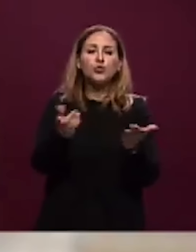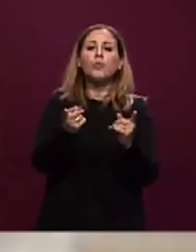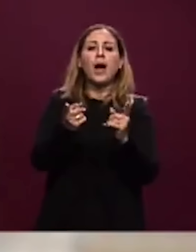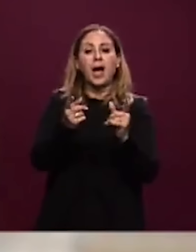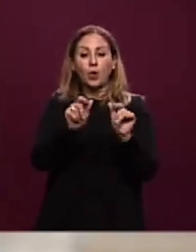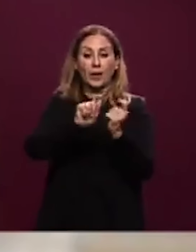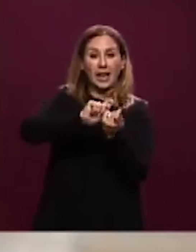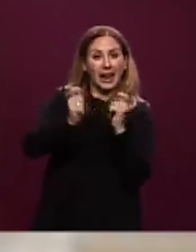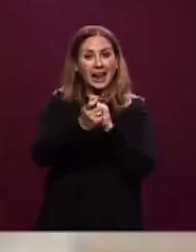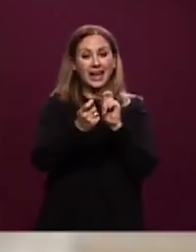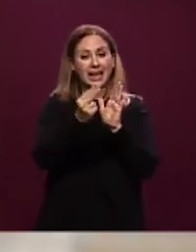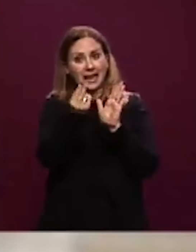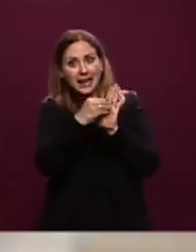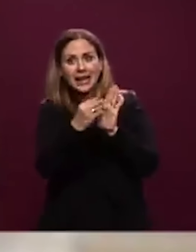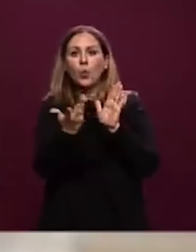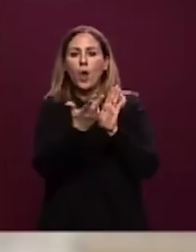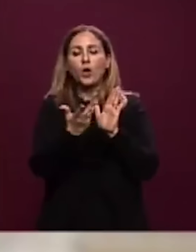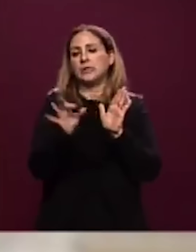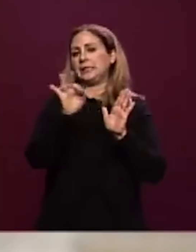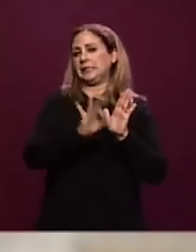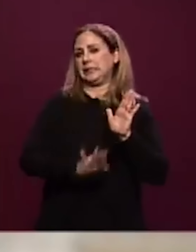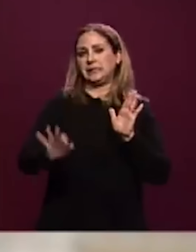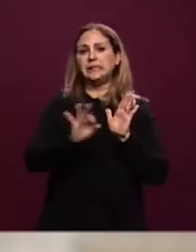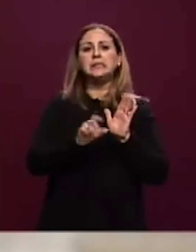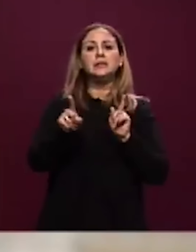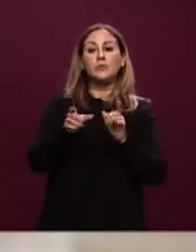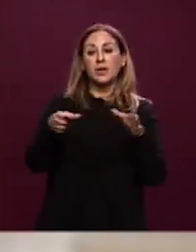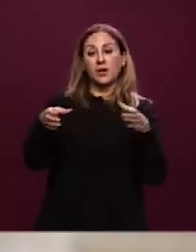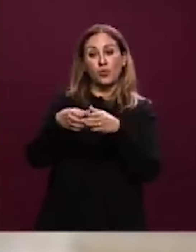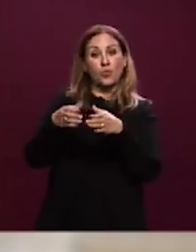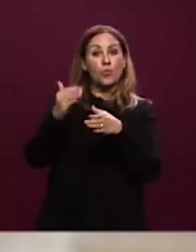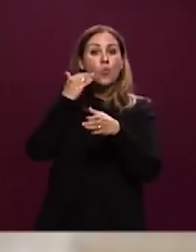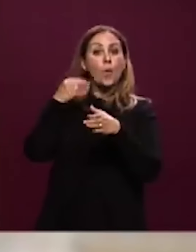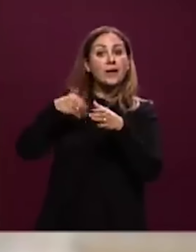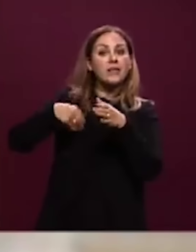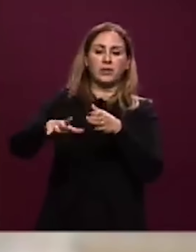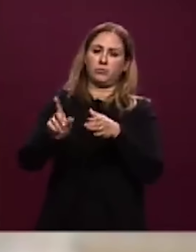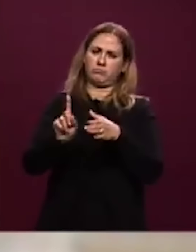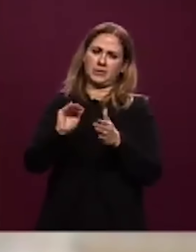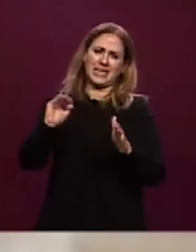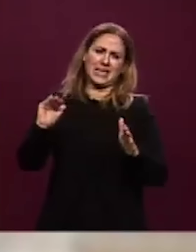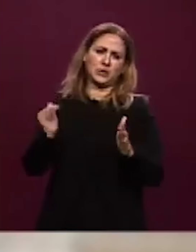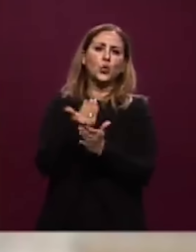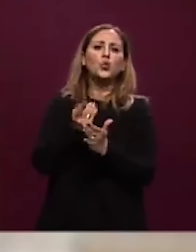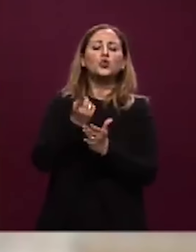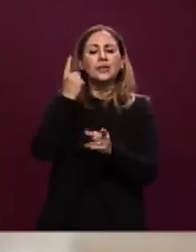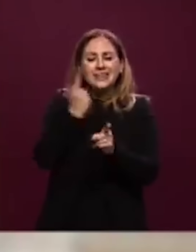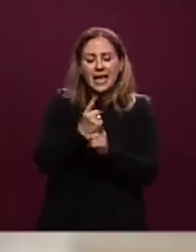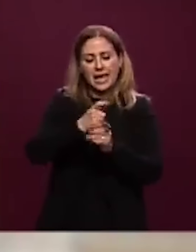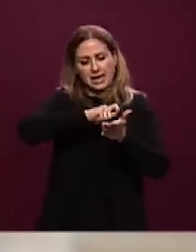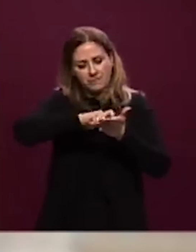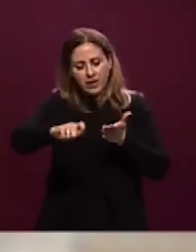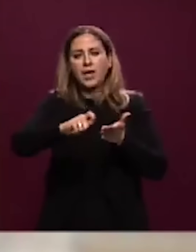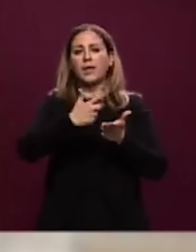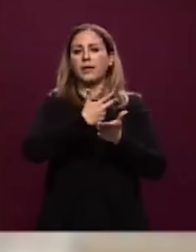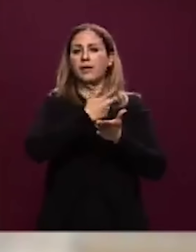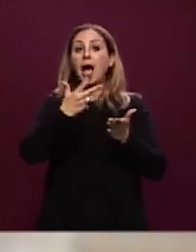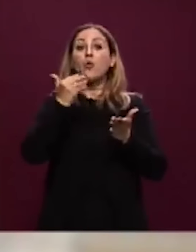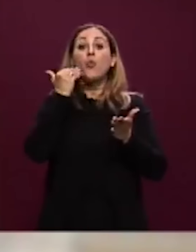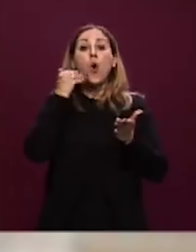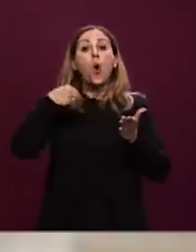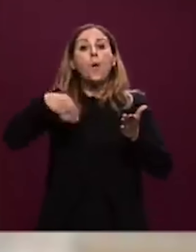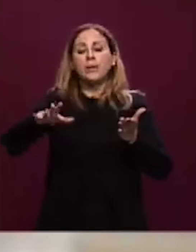esclude categoricamente l'invio di uomini, che si farà di tutto per non inviare uomini. Ma io